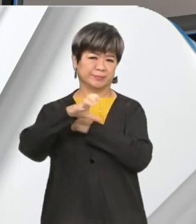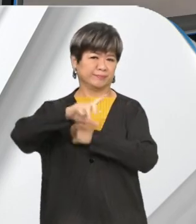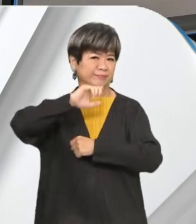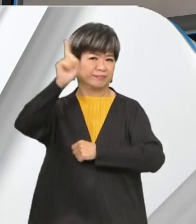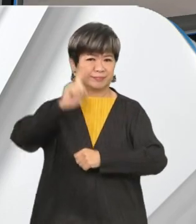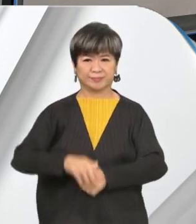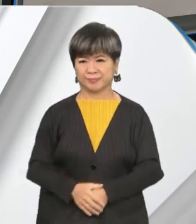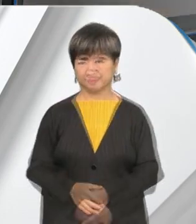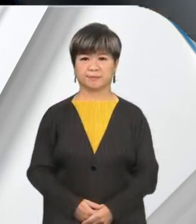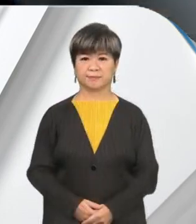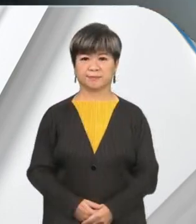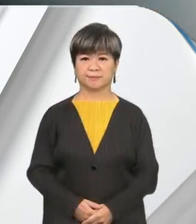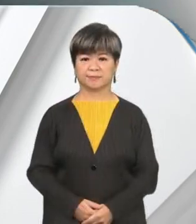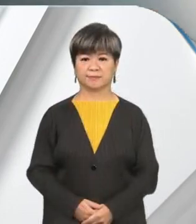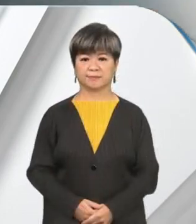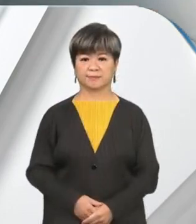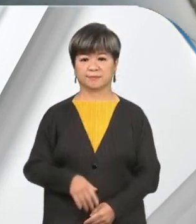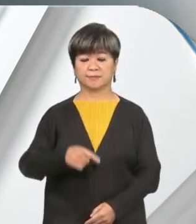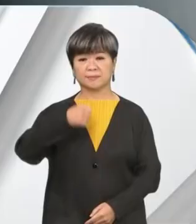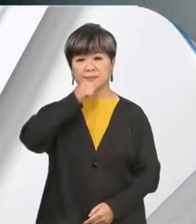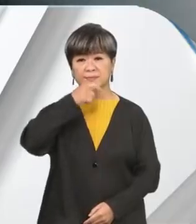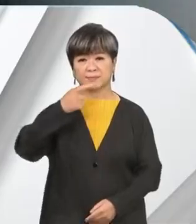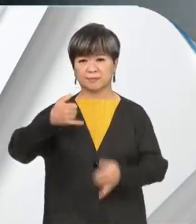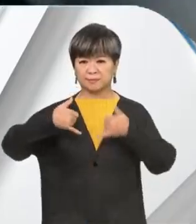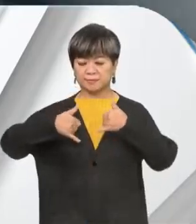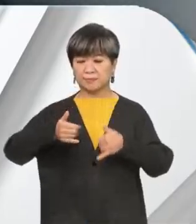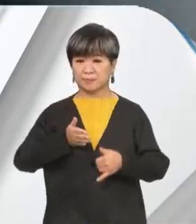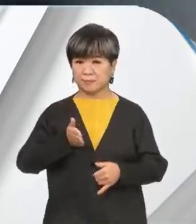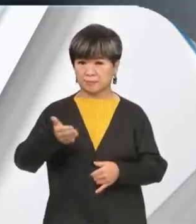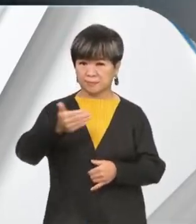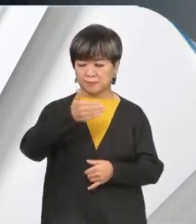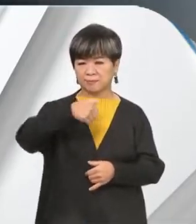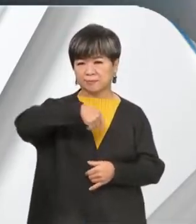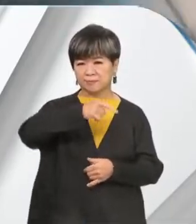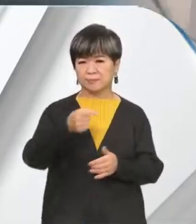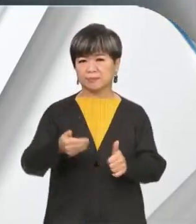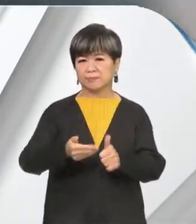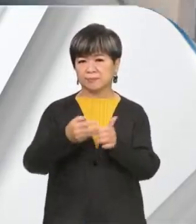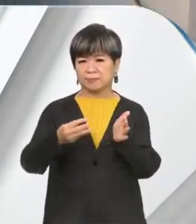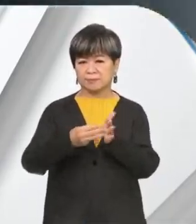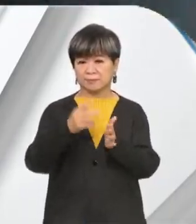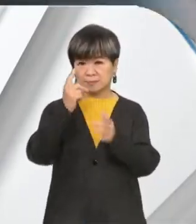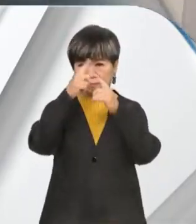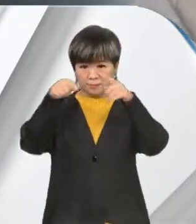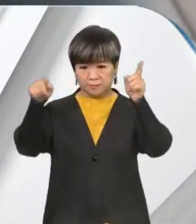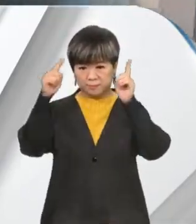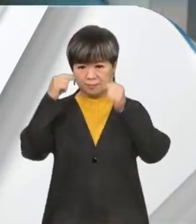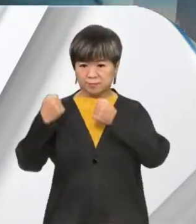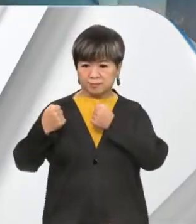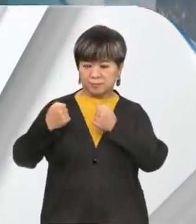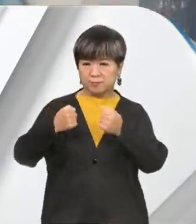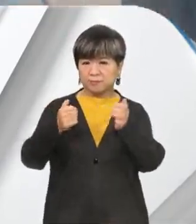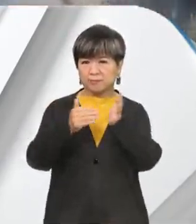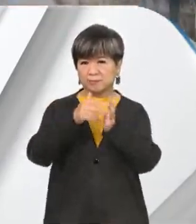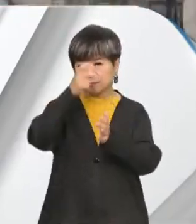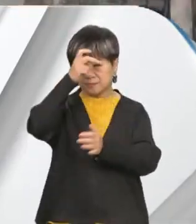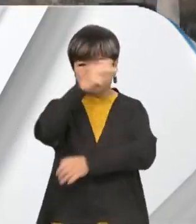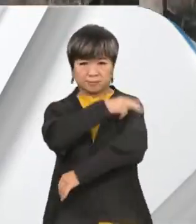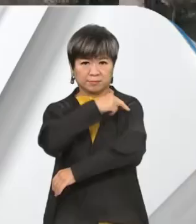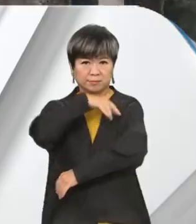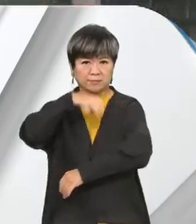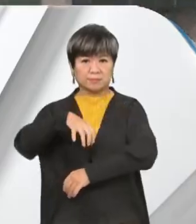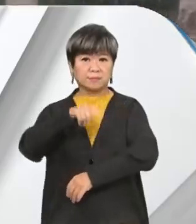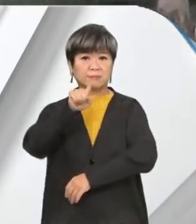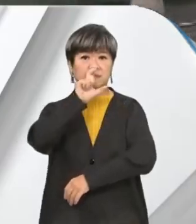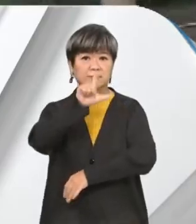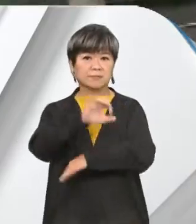法院呢。 对台一线向左转到玉泰科大的学校路，之后一直到学校的警卫室，一条学府路，以下是